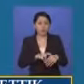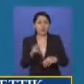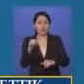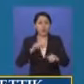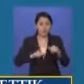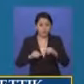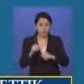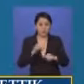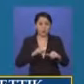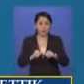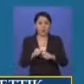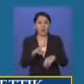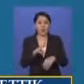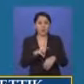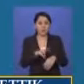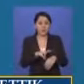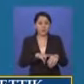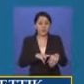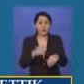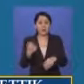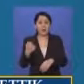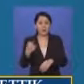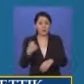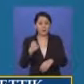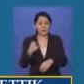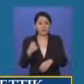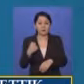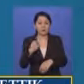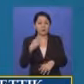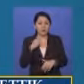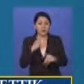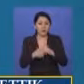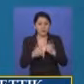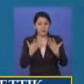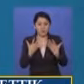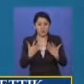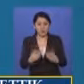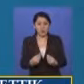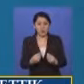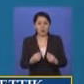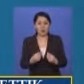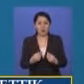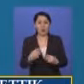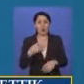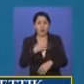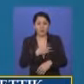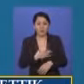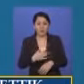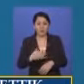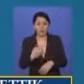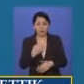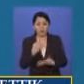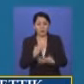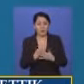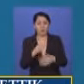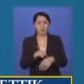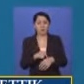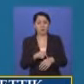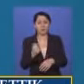мұғалімдердің, тәртіп сақшылары мен әскери қызметшілердің күнделікті өміріміздегі маңызды рөлін айқын